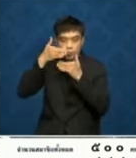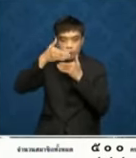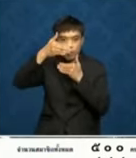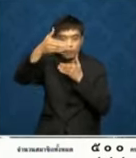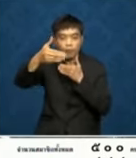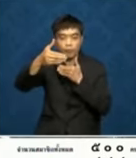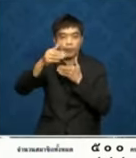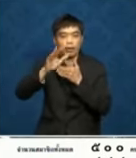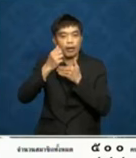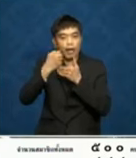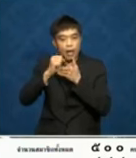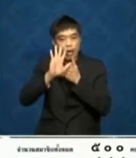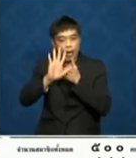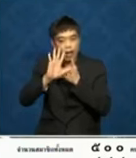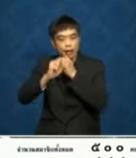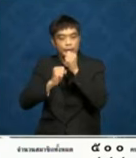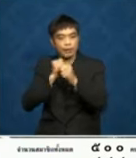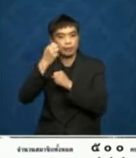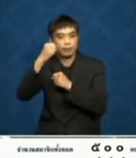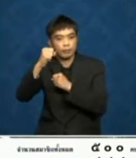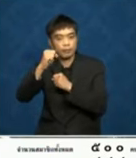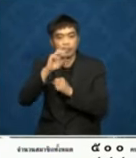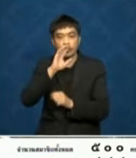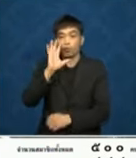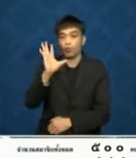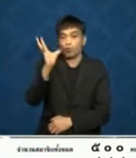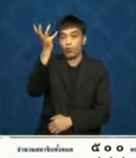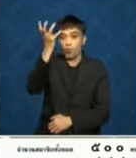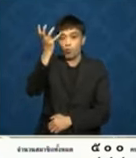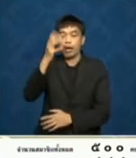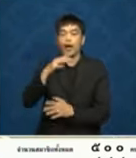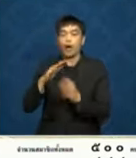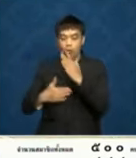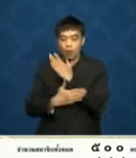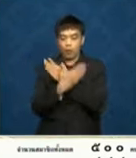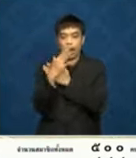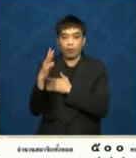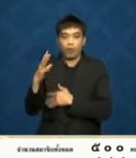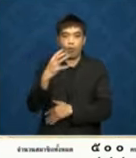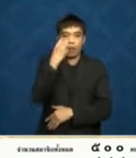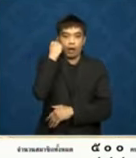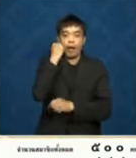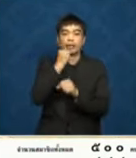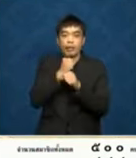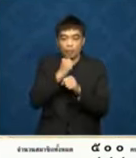ตามใหทันโลกและ waffleว่ไกาสทเราปลอยใหหดลอยไปหลายครั้งในชวงหายปีที่ผ่านมา